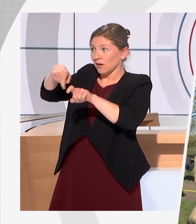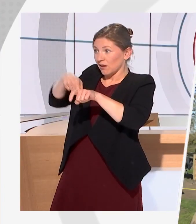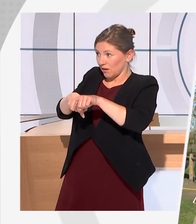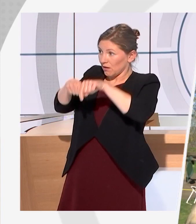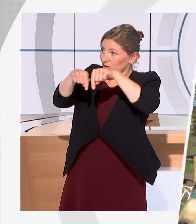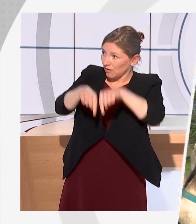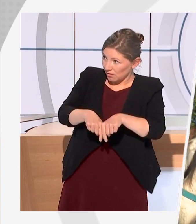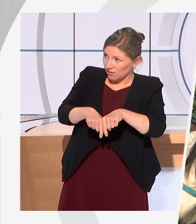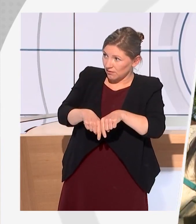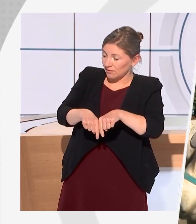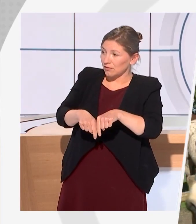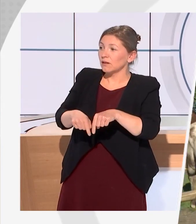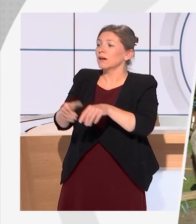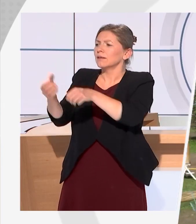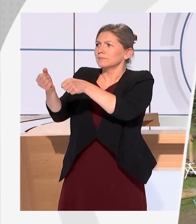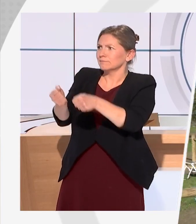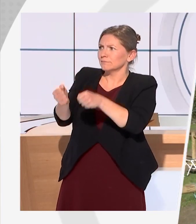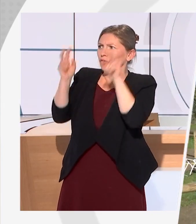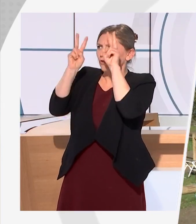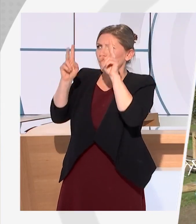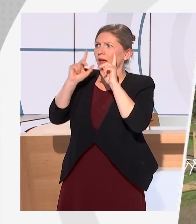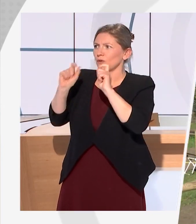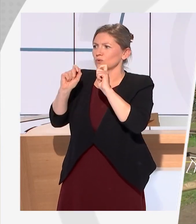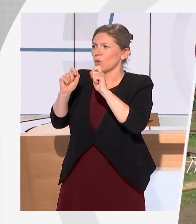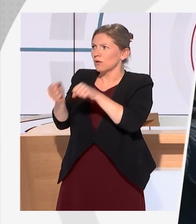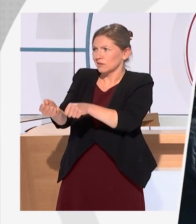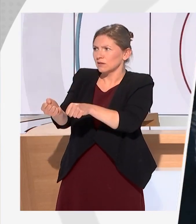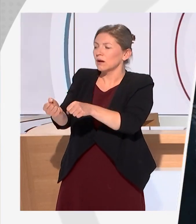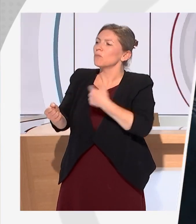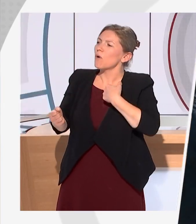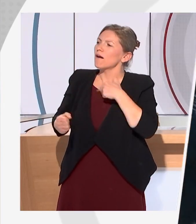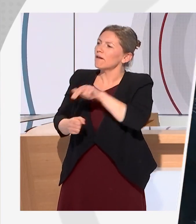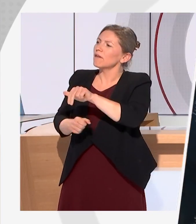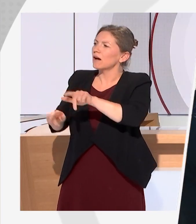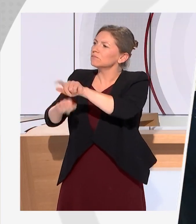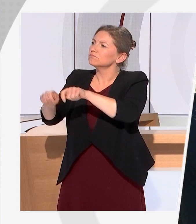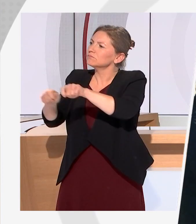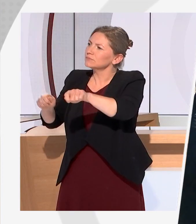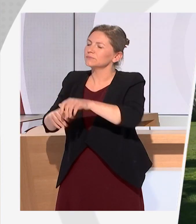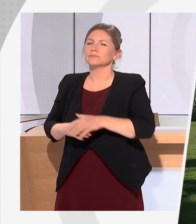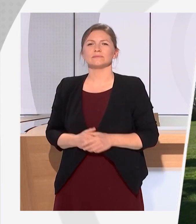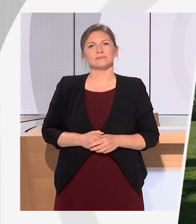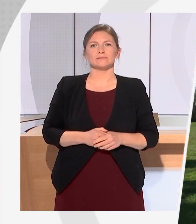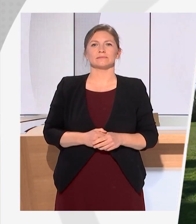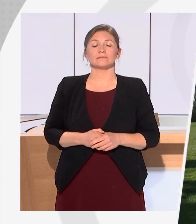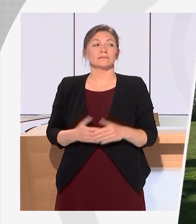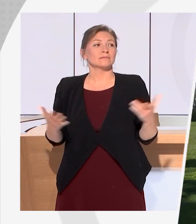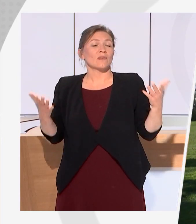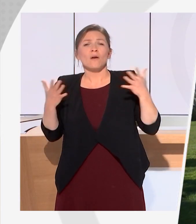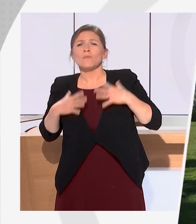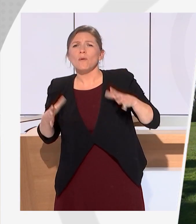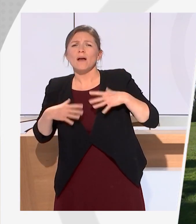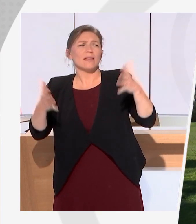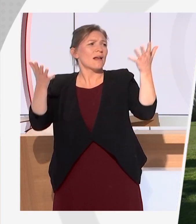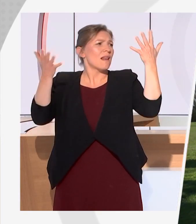jambe droite et on se laisse glisser. Surtout, vous lâchez pas vos chevaux, je vais venir vous les attacher. Ça fait du bien de se promener, c'est